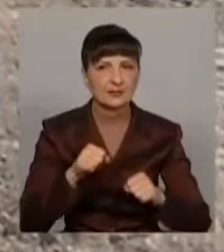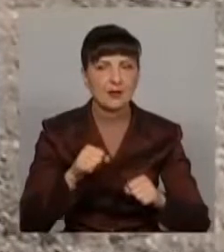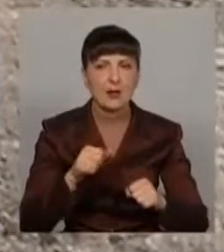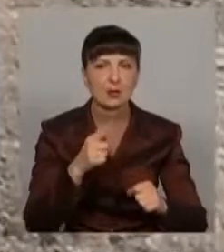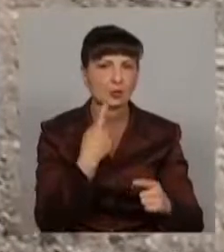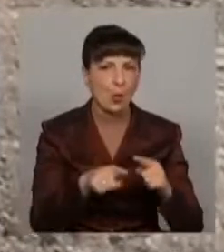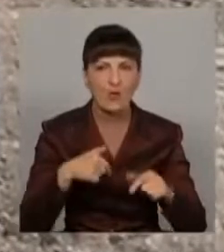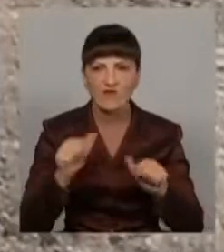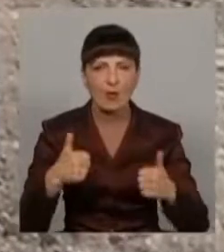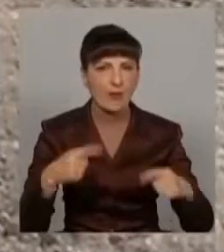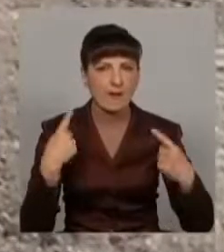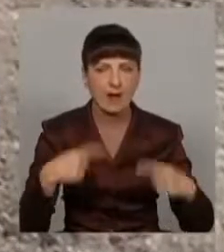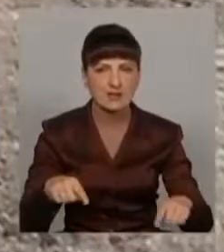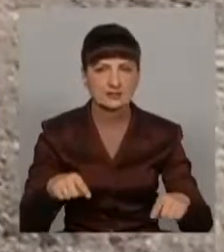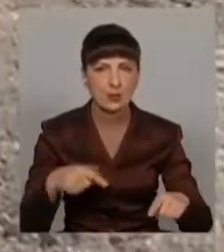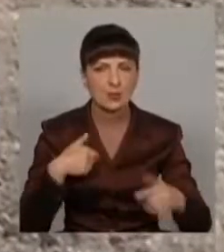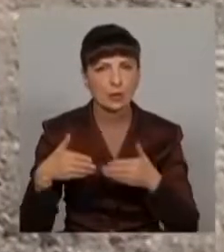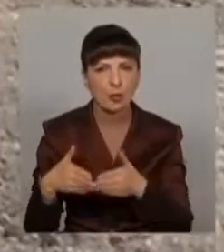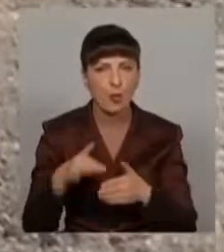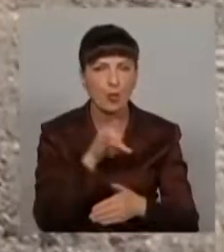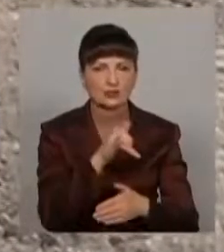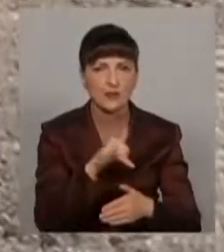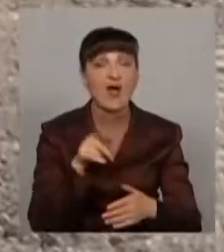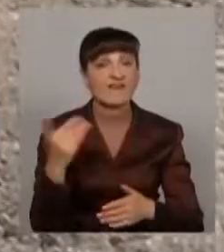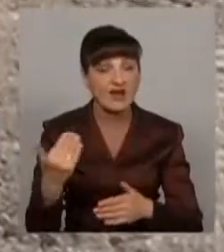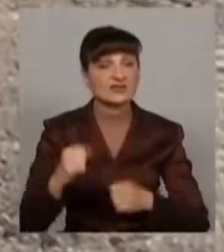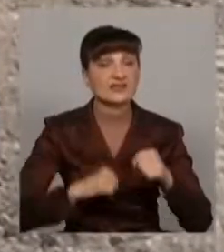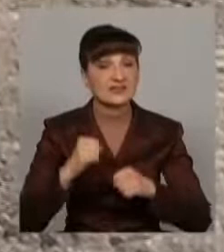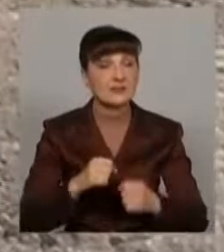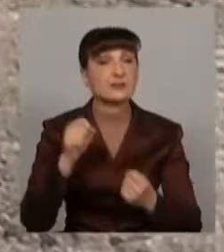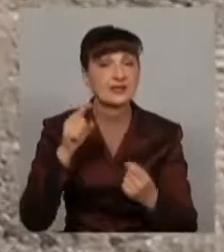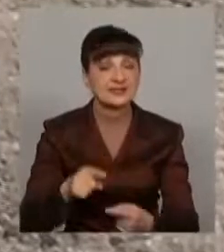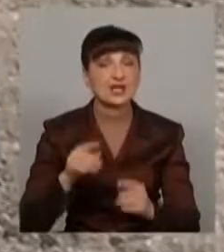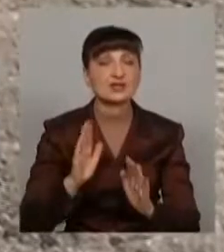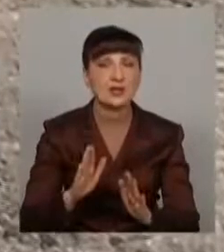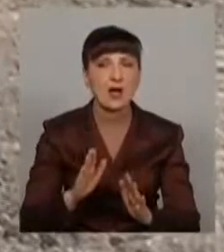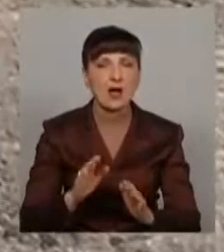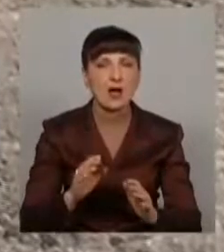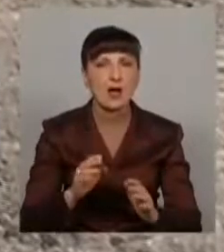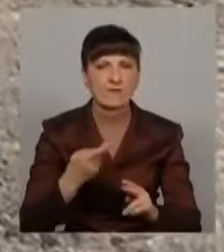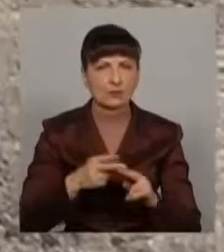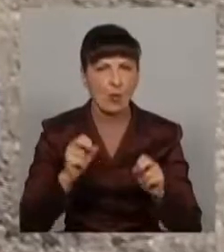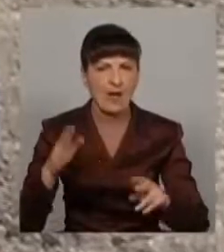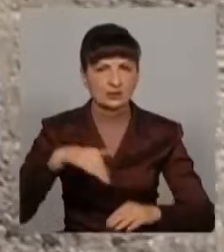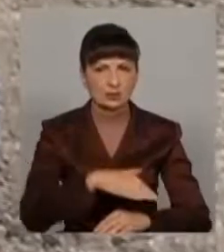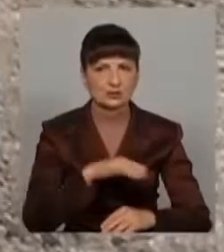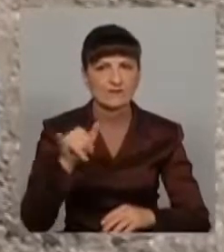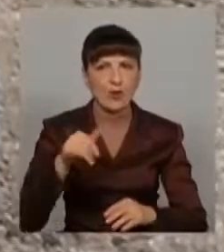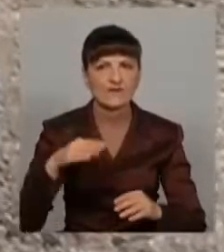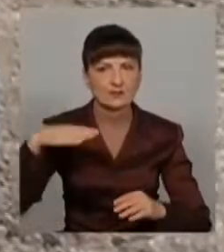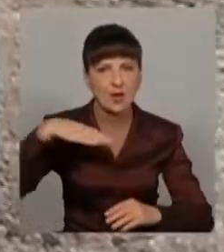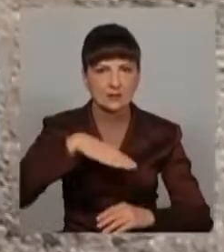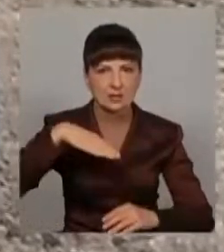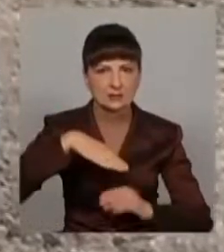более таким тупым углом. Да, ваш велосипед больше предназначен именно для такого экстремального спуска. Его вилка устроена вот